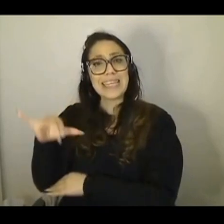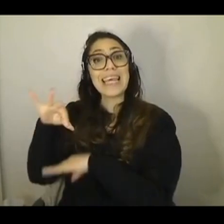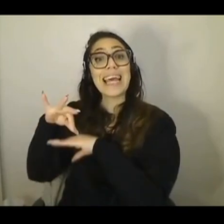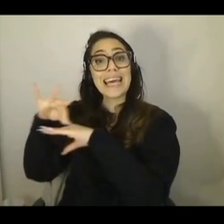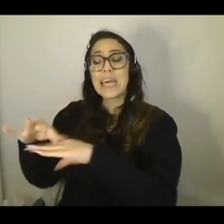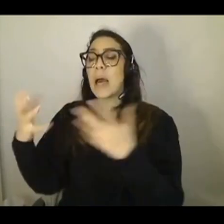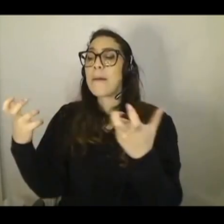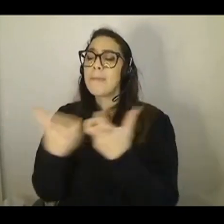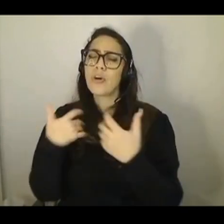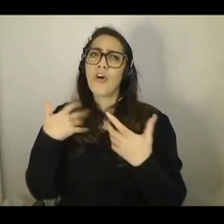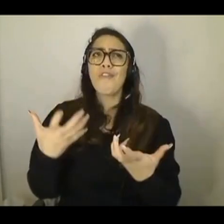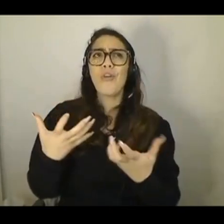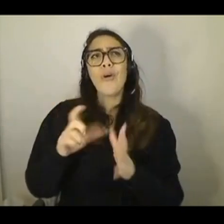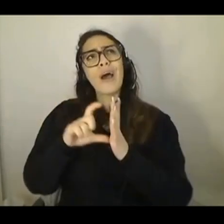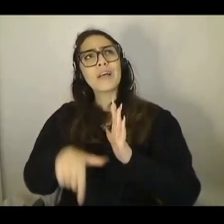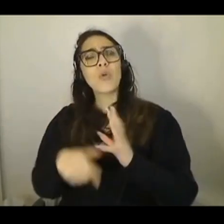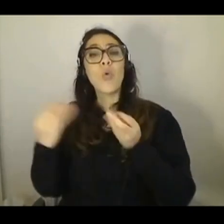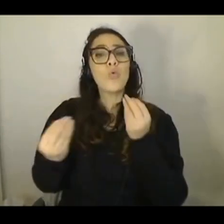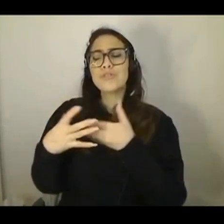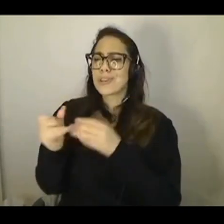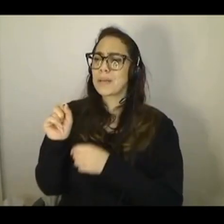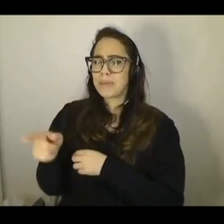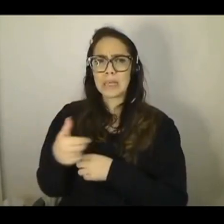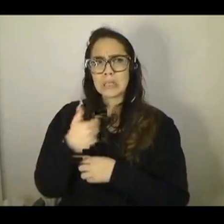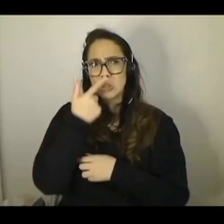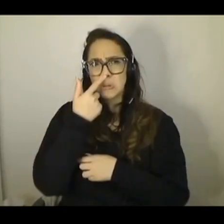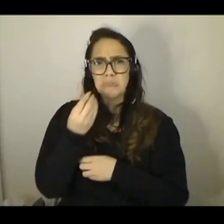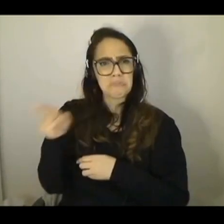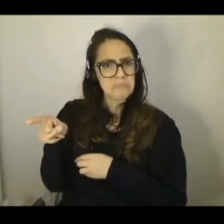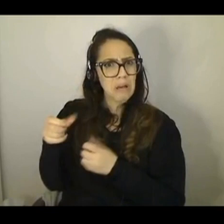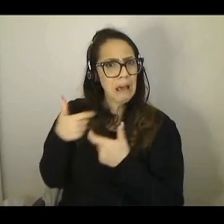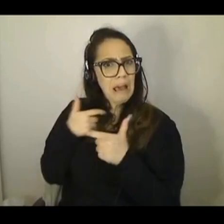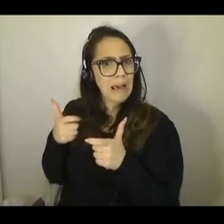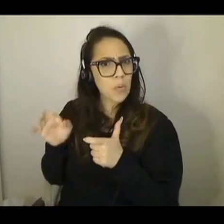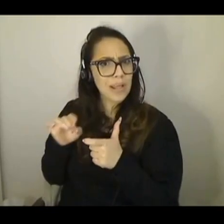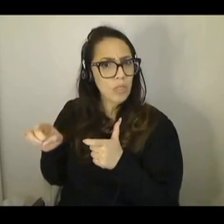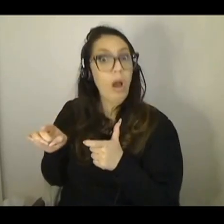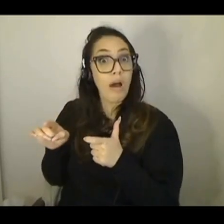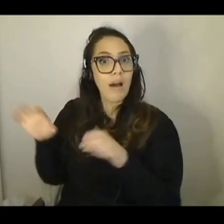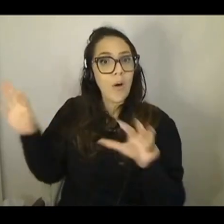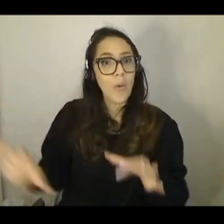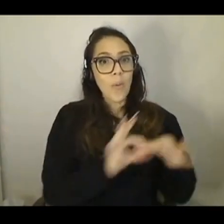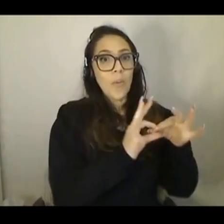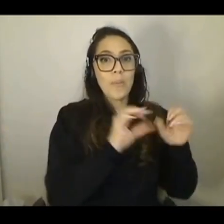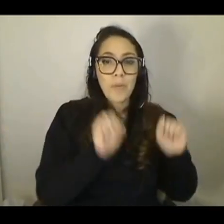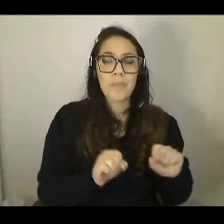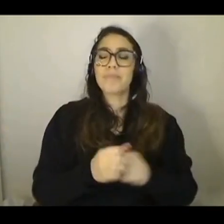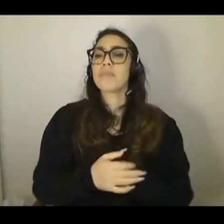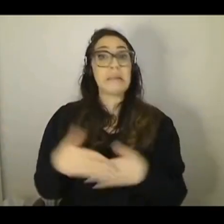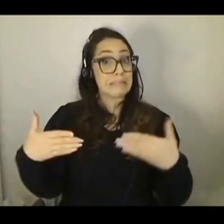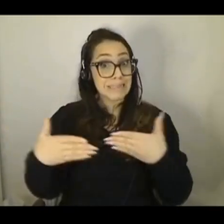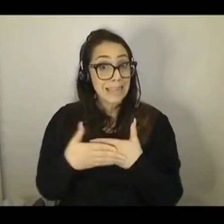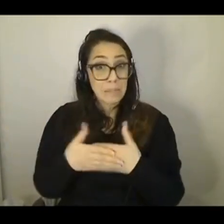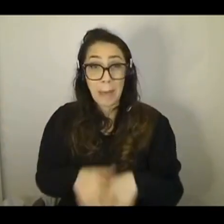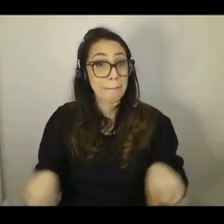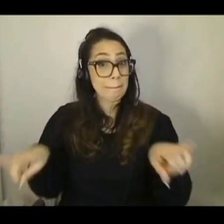de me faire telle sortie, est-ce que le lieu où je vais aller est accessible. Il y a par exemple la même chose avec les cinémas. Les cinémas